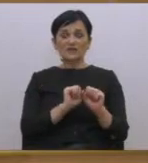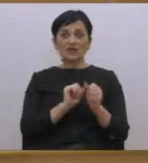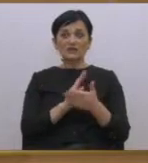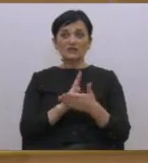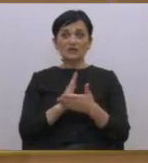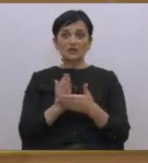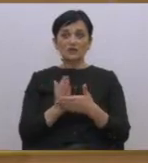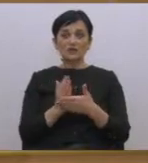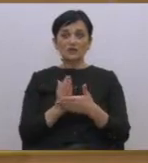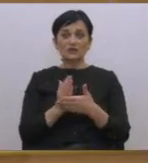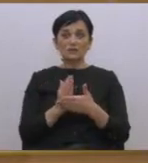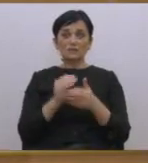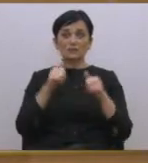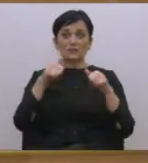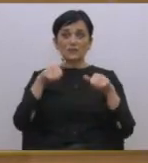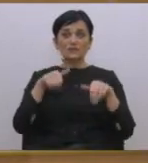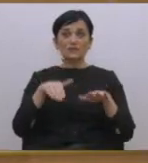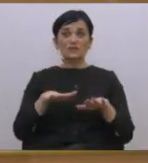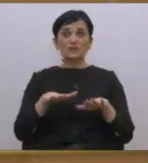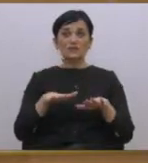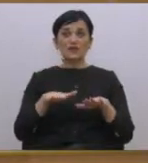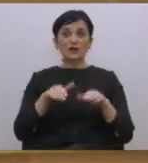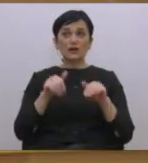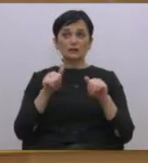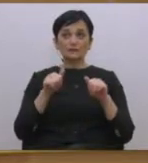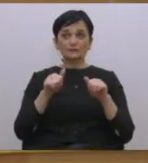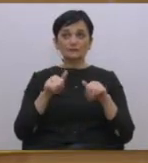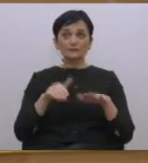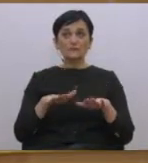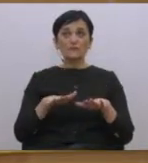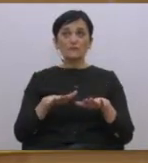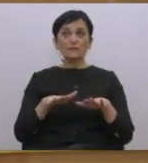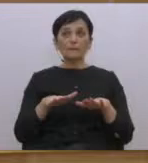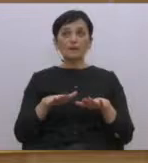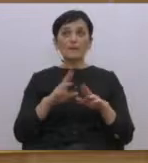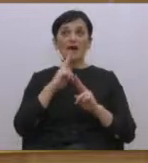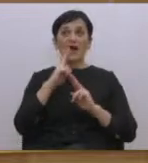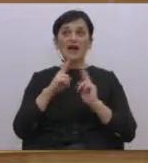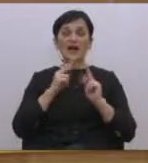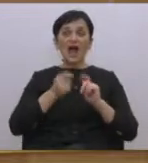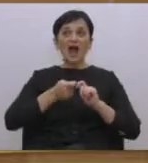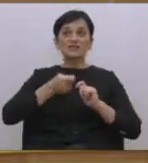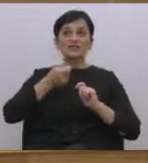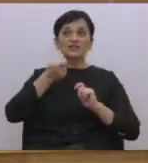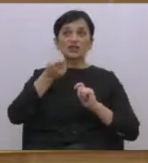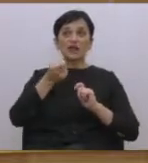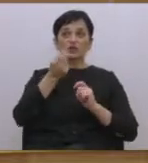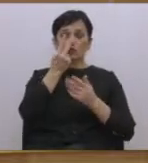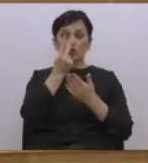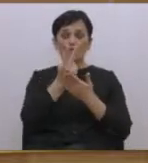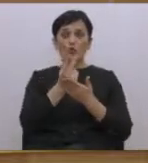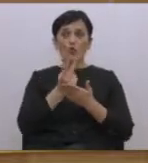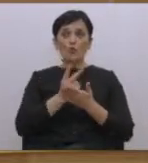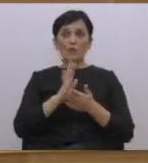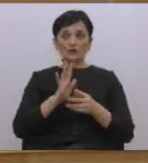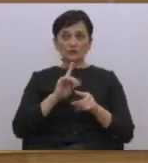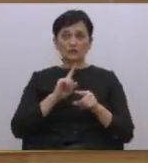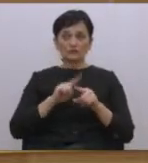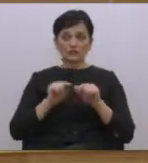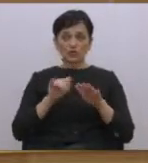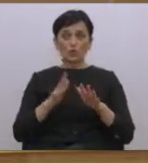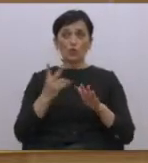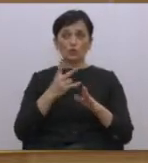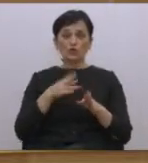იგი გადაწყვეტილება არ გადაწყვეტილების გასაჩივრება ის მიუხედავად დაუყოვნებლივეს გაწყვეტილება